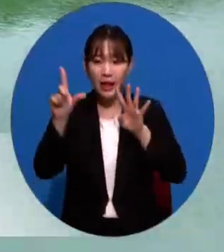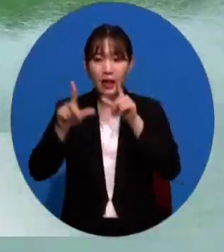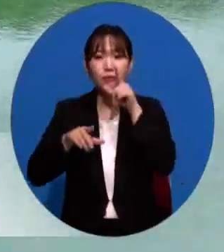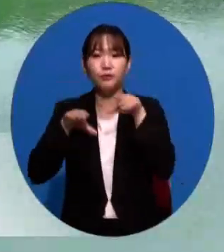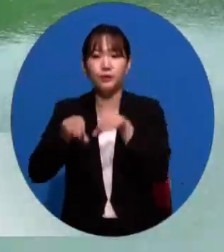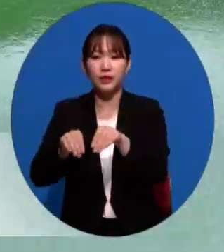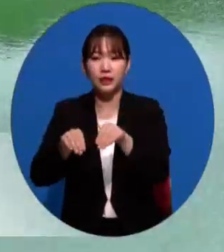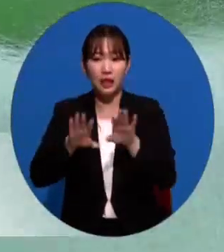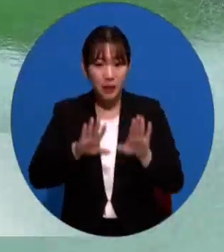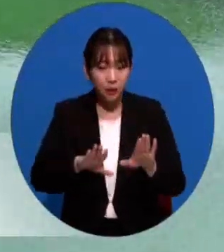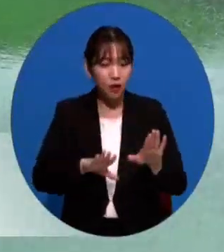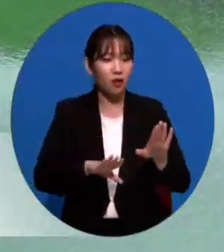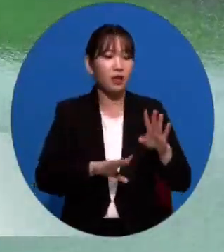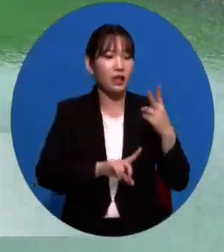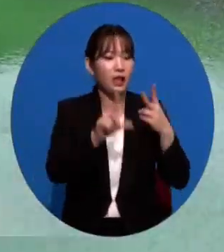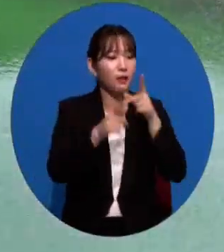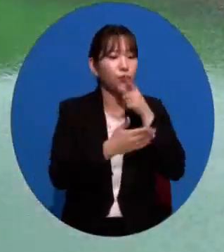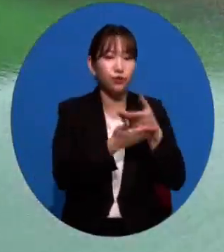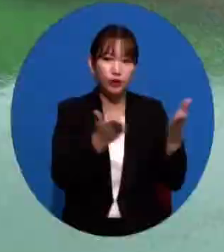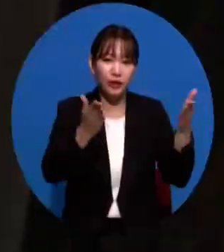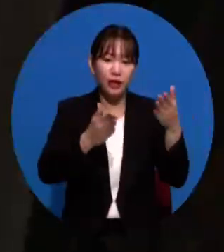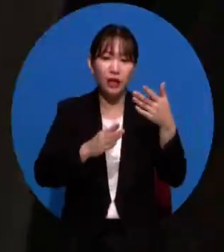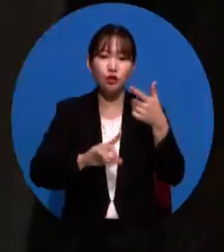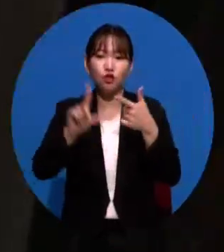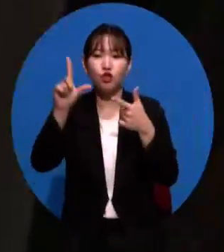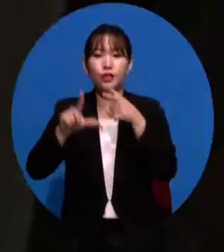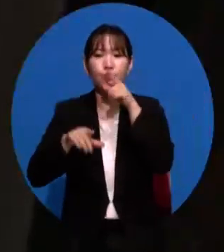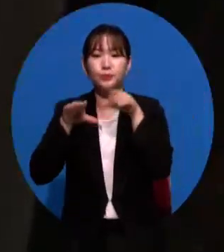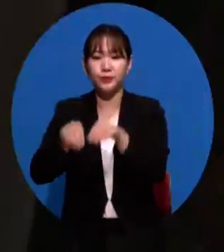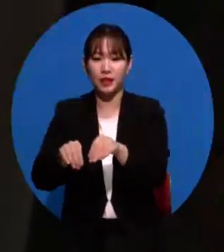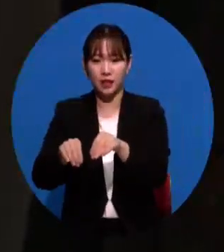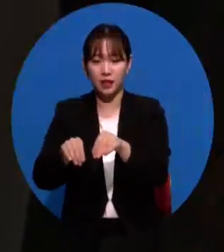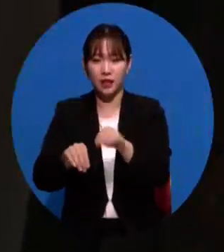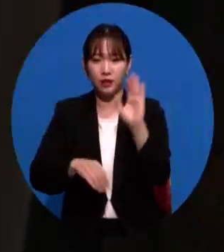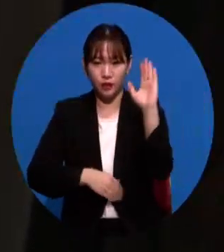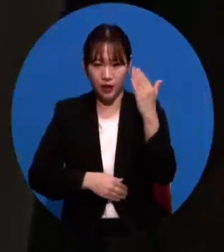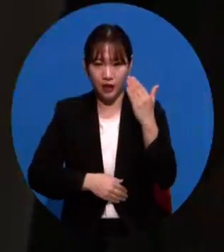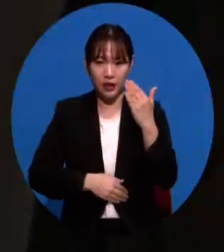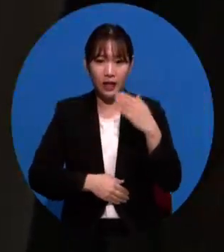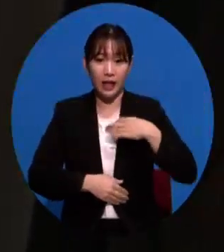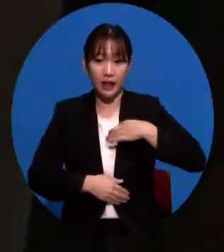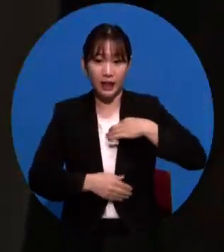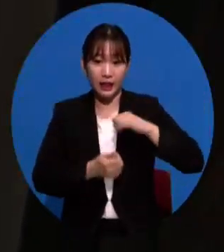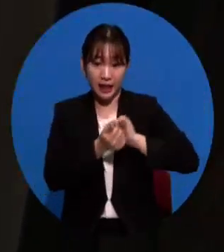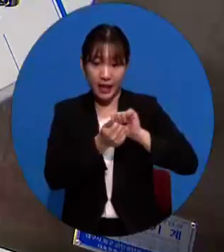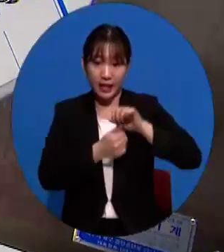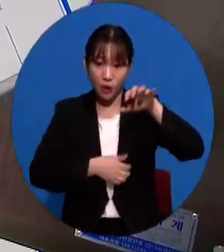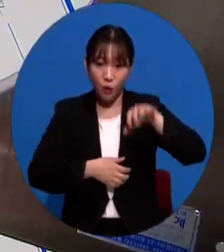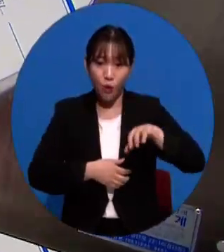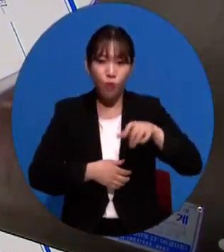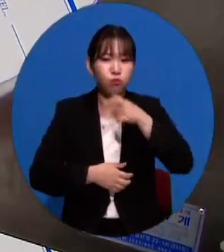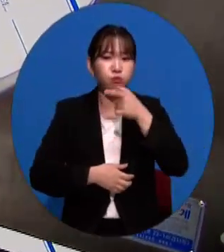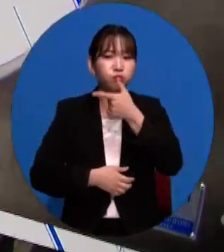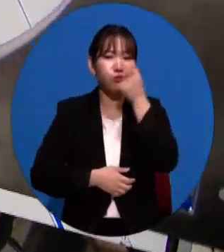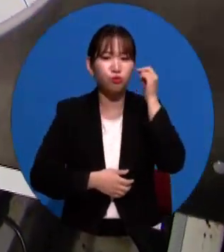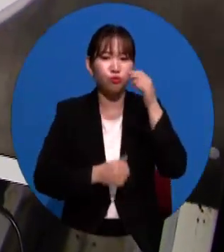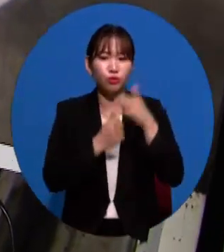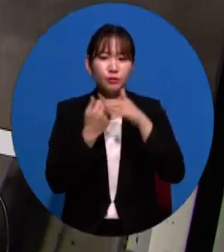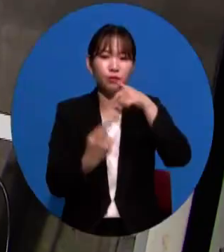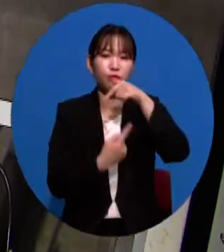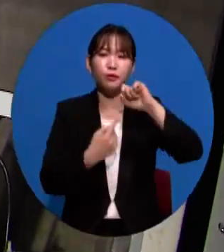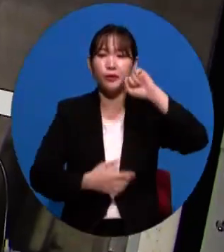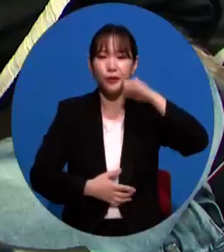이달부터는 2일 급수 6일 단수로 늘었습니다. 섬마을 세탁소에는 세탁할 물이 부족하다 보니 운영이 힘들